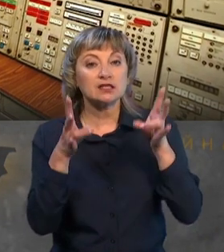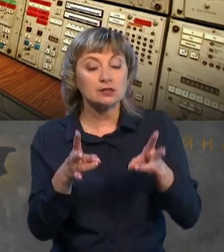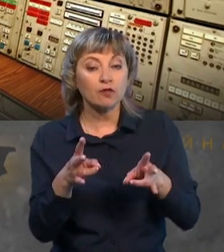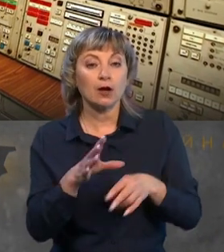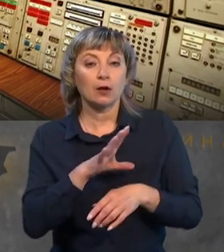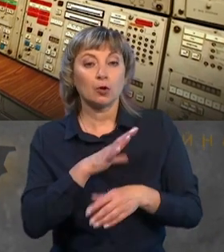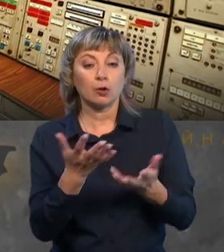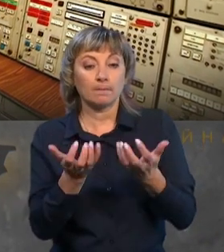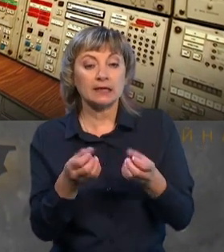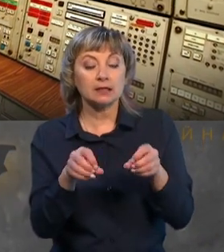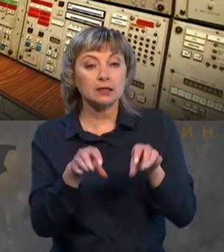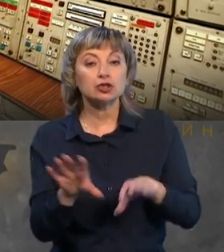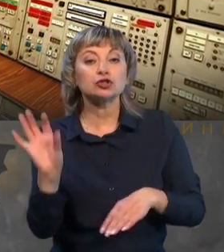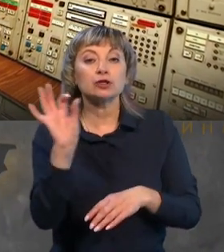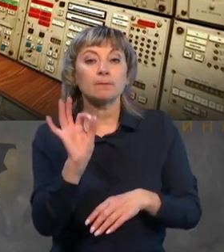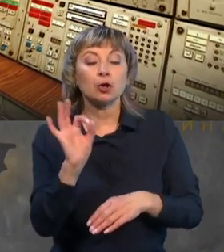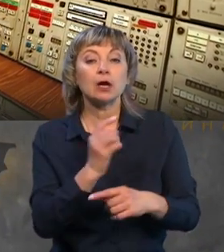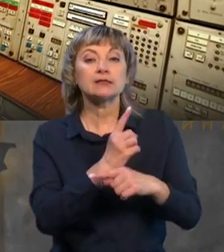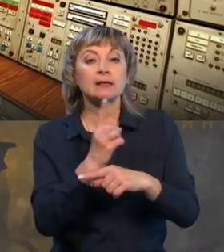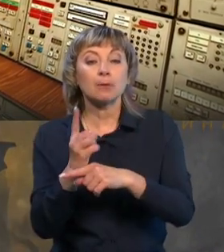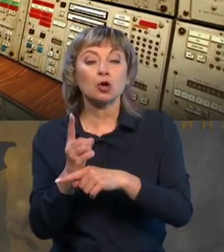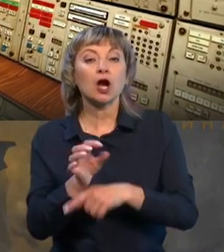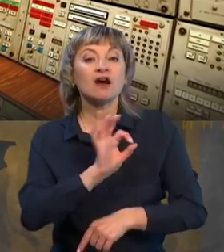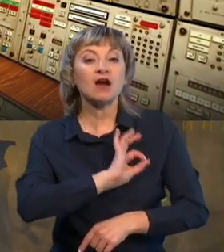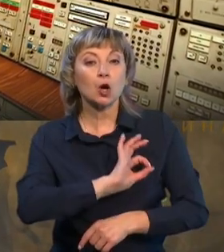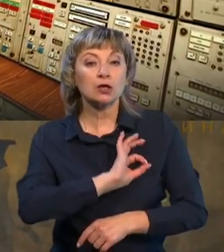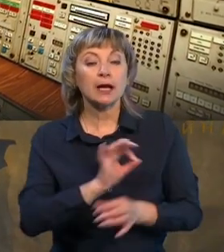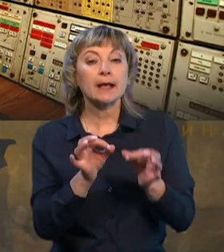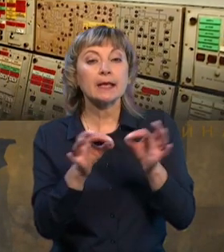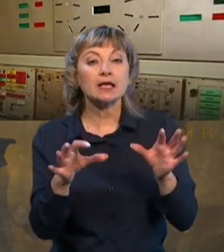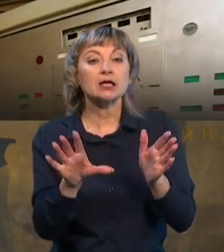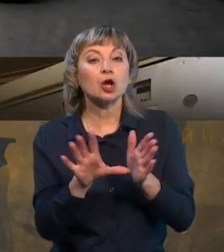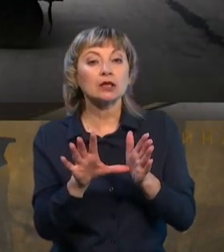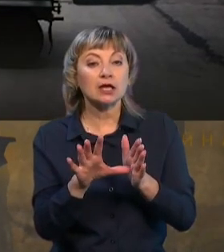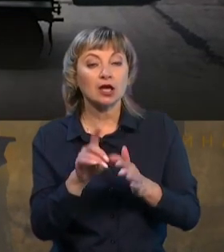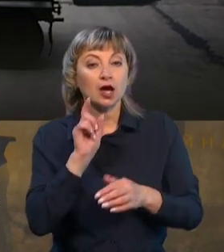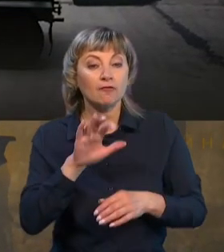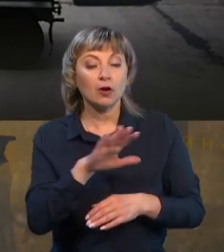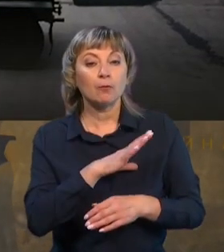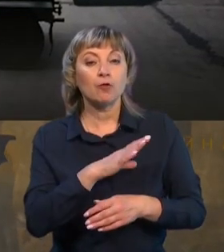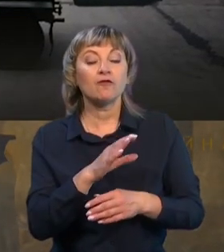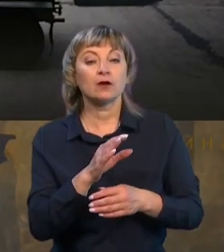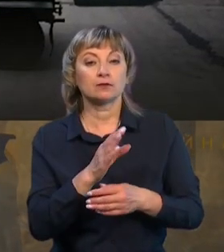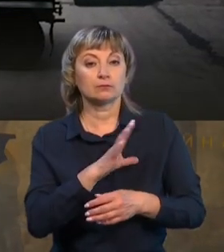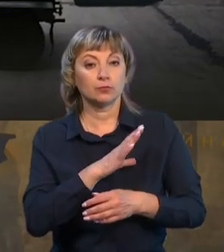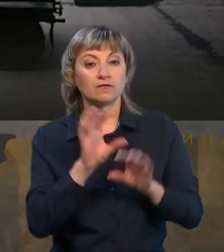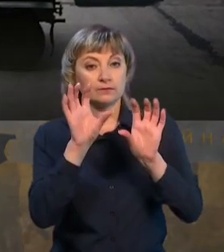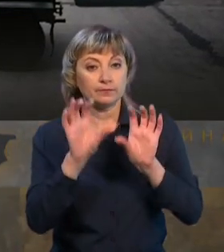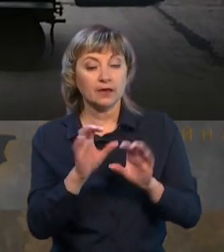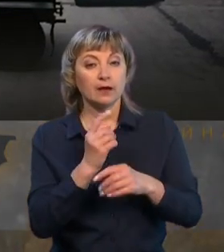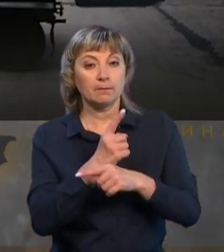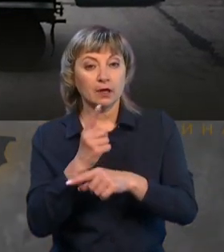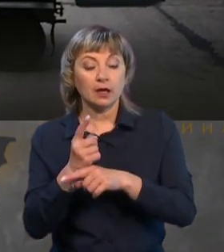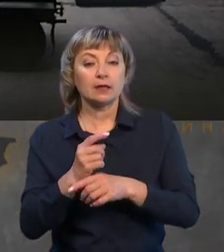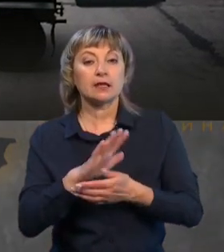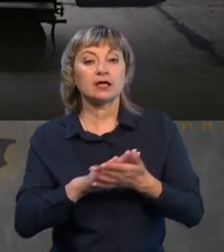було прийнято рішення про заборону використання ядерної енергії в Україні мораторії Було накладено на подальше будівництво